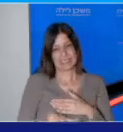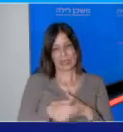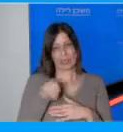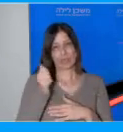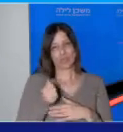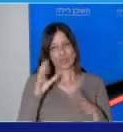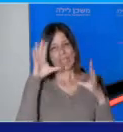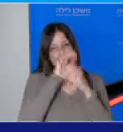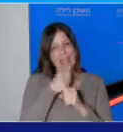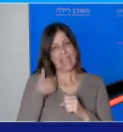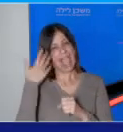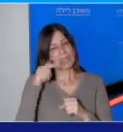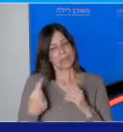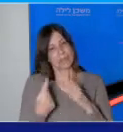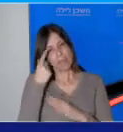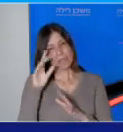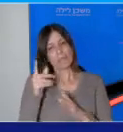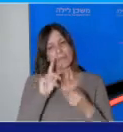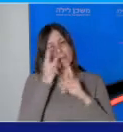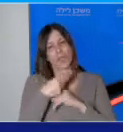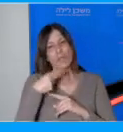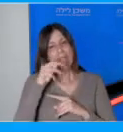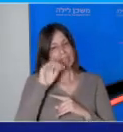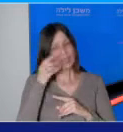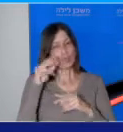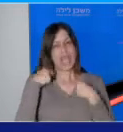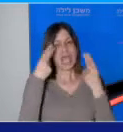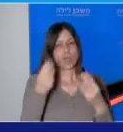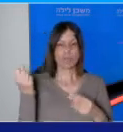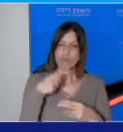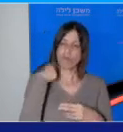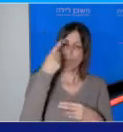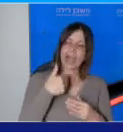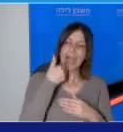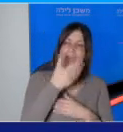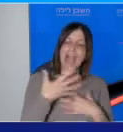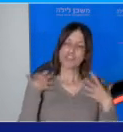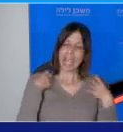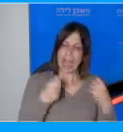לילה, אני הייתי פה השבוע באופן חריג במקומו של אני זובדה, יחזור לכאן אני מניח שבוע הבא אחרי שיחלים,